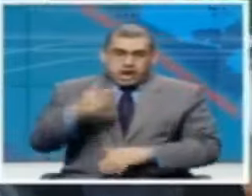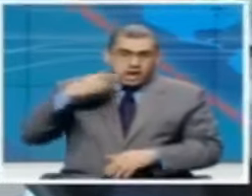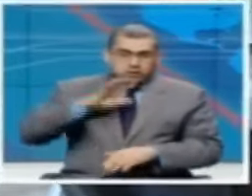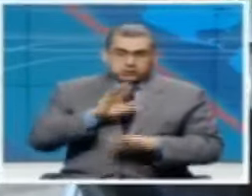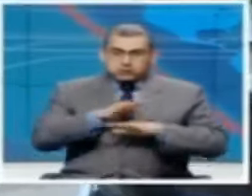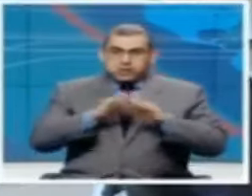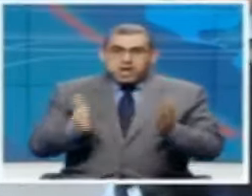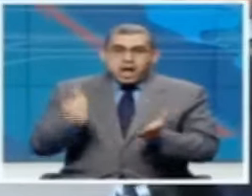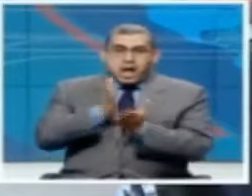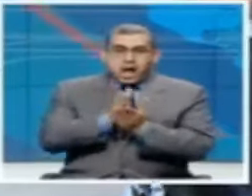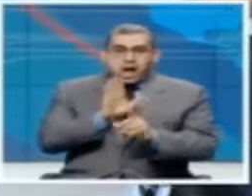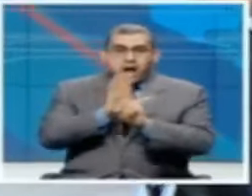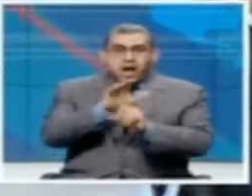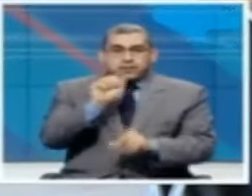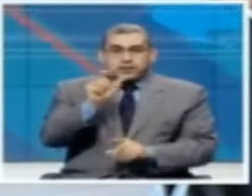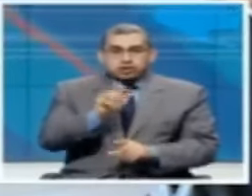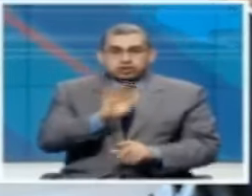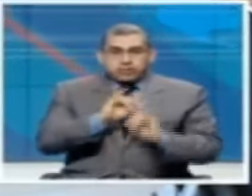لحقوق المواطنين